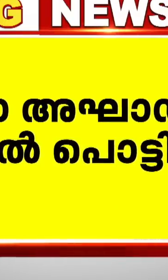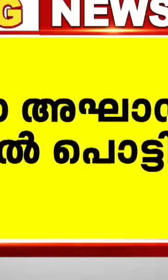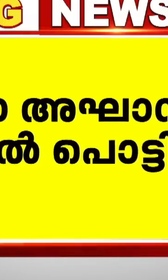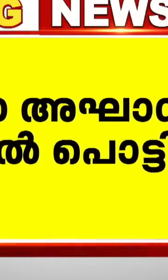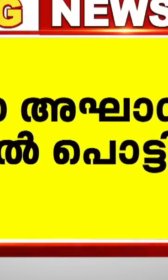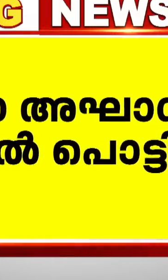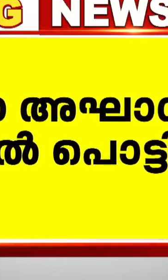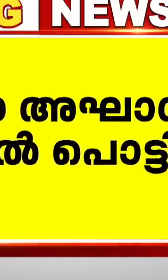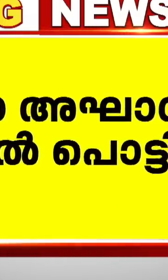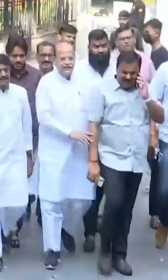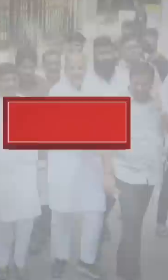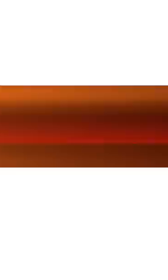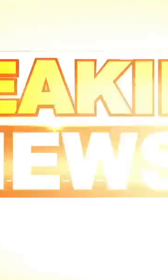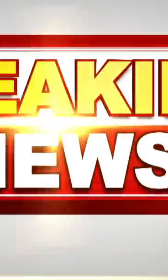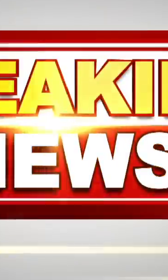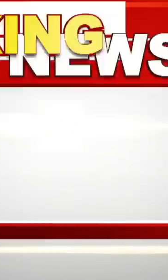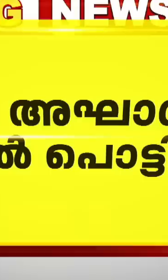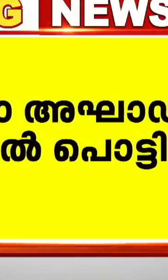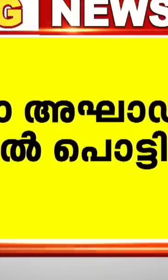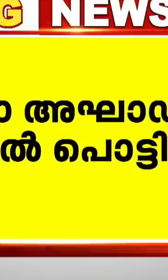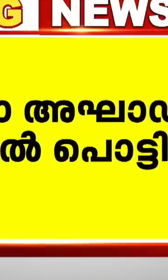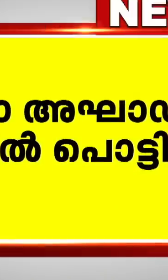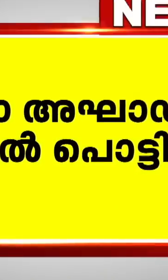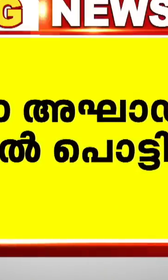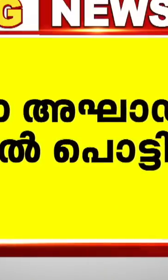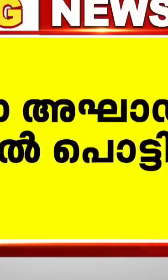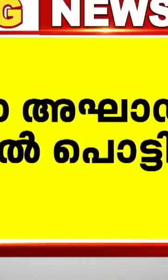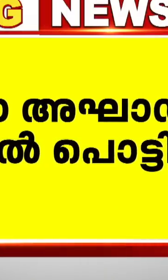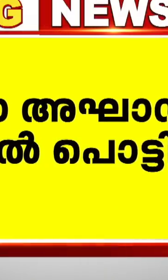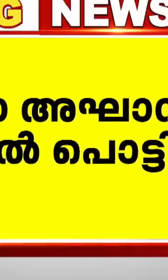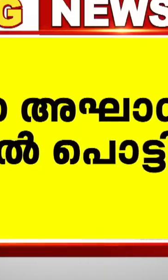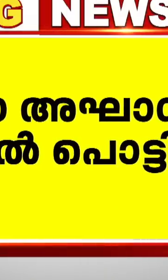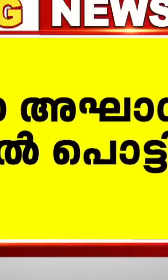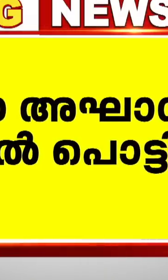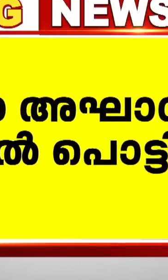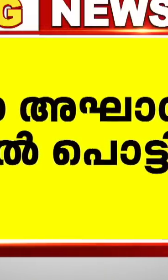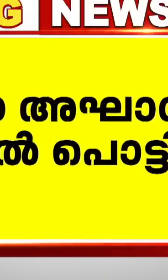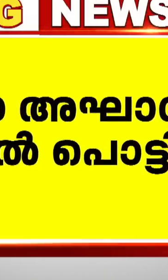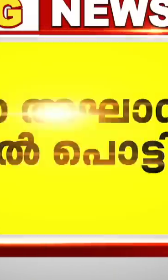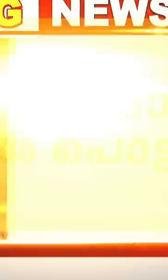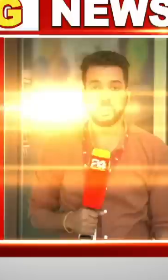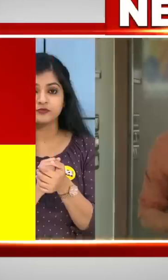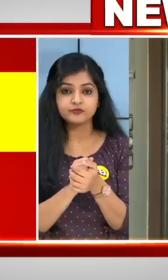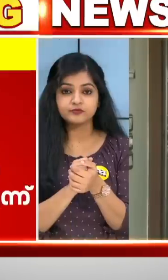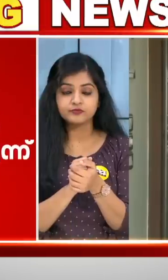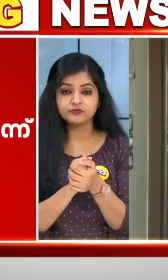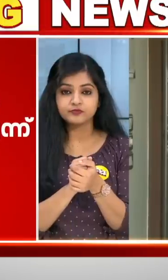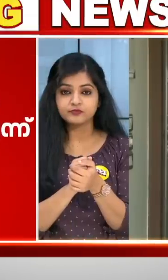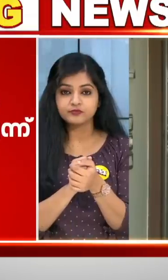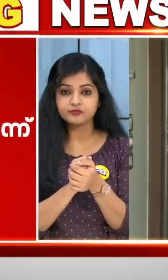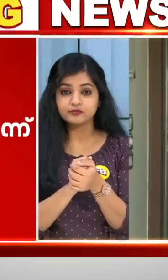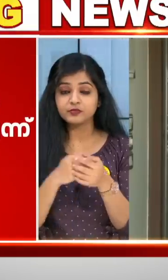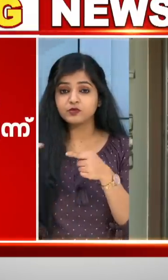സ്ഥാനാർത്ഥി പട്ടിക ശിവസേന ഉദ്ധവ് വിഭാഗം പുറത്തുവിട്ടത്. പക്ഷേ അതിൽ പല മണ്ഡലങ്ങളിലും നേരത്തെ തന്നെ തർക്കം നിലനിൽക്കുന്നതും ആ തർക്കം ഇതുവരെ പൂർത്തിയാകാത്തത്, ആ